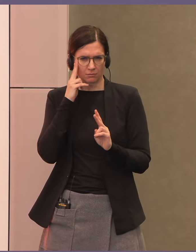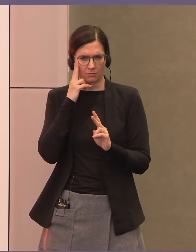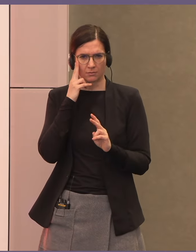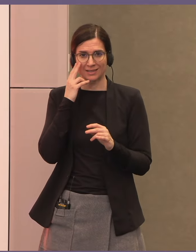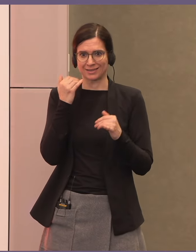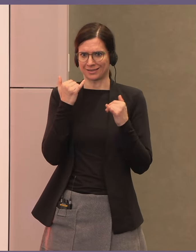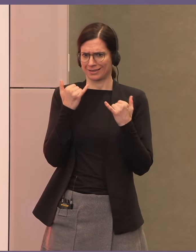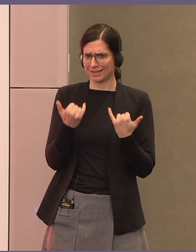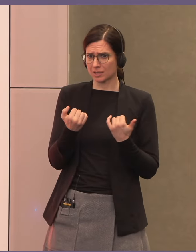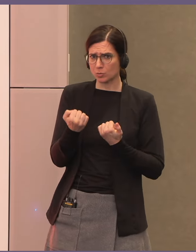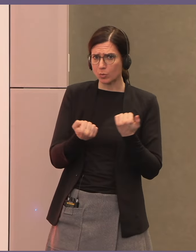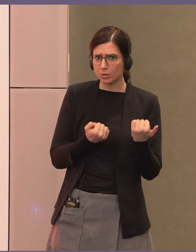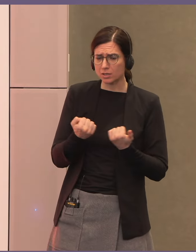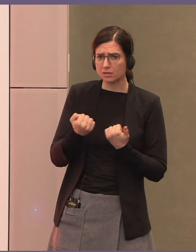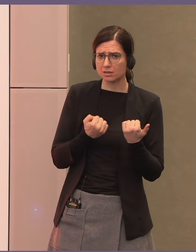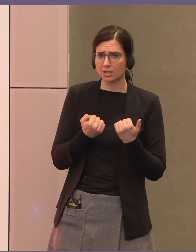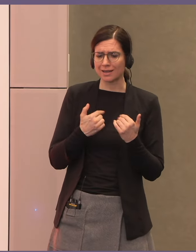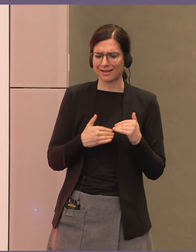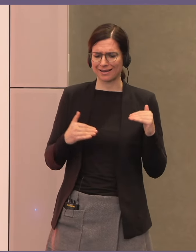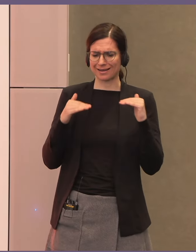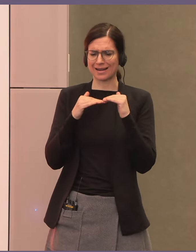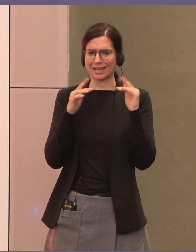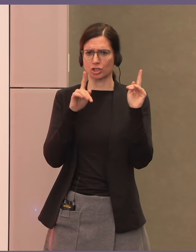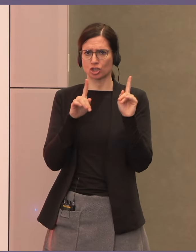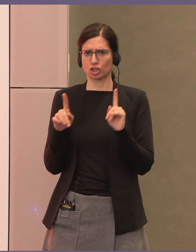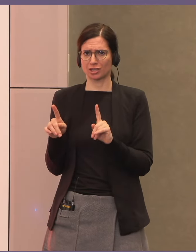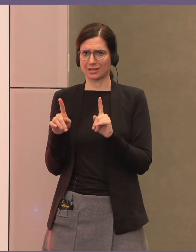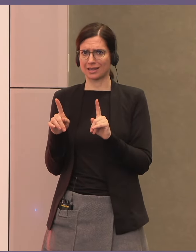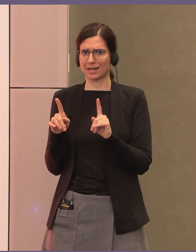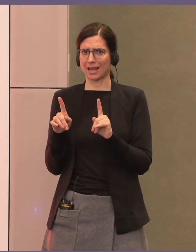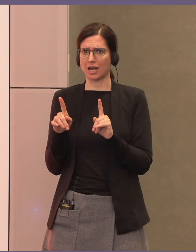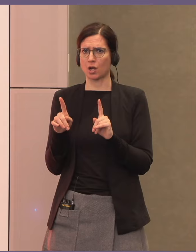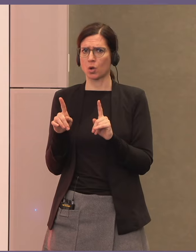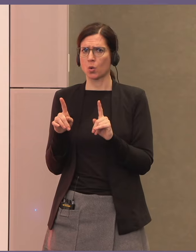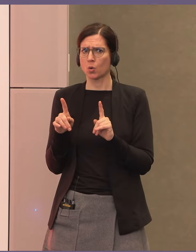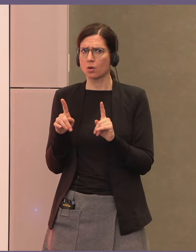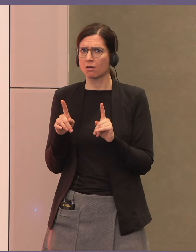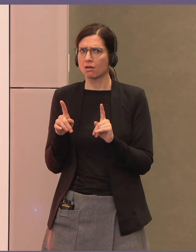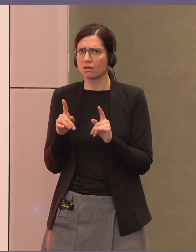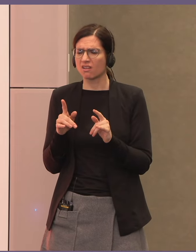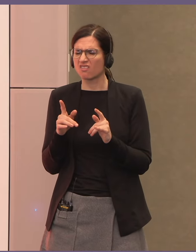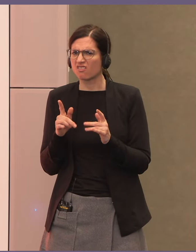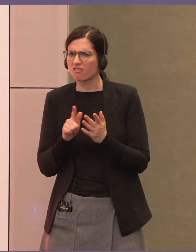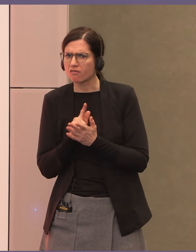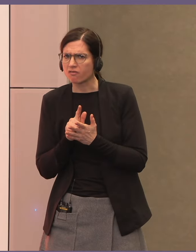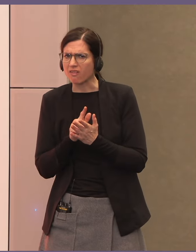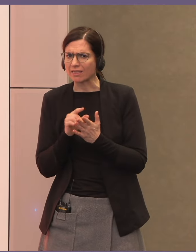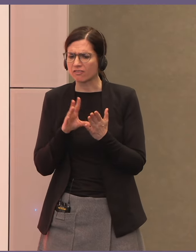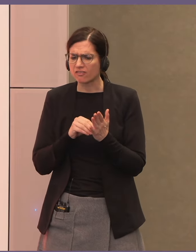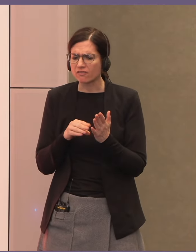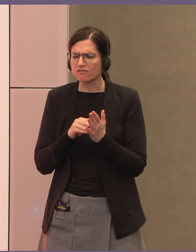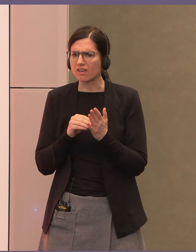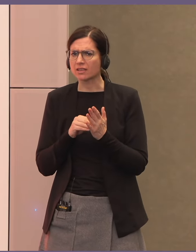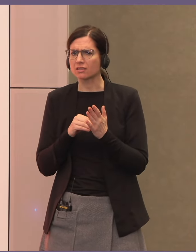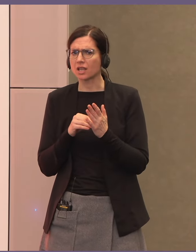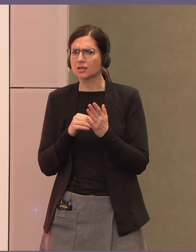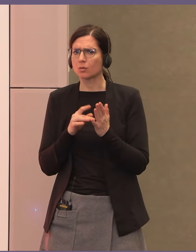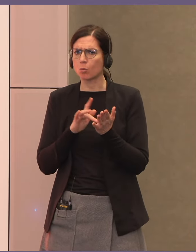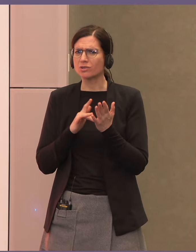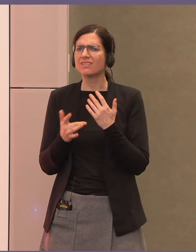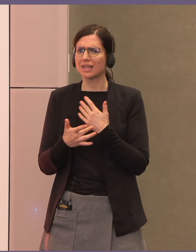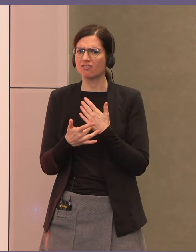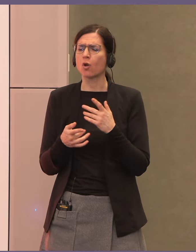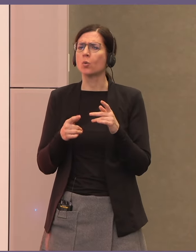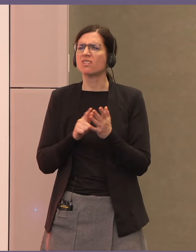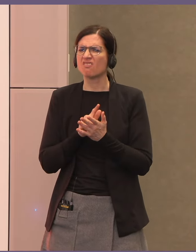Politiken mit Gleichstellungspotenzial umgedeutet werden und mit welchem Motiv diese